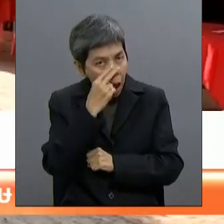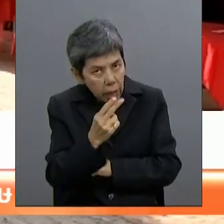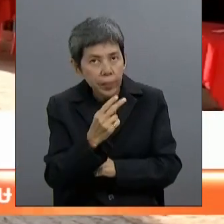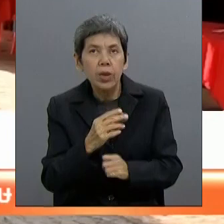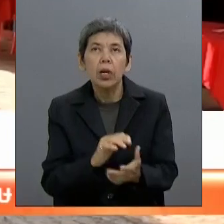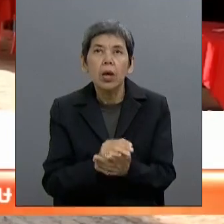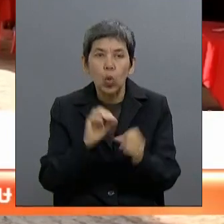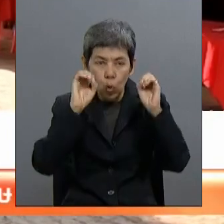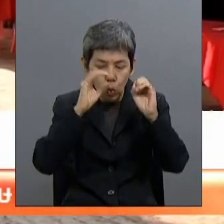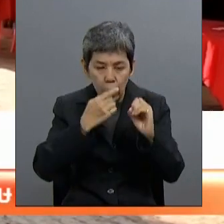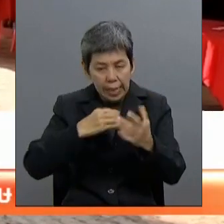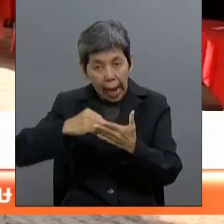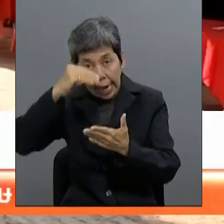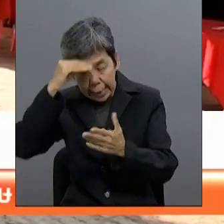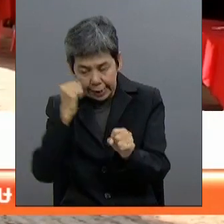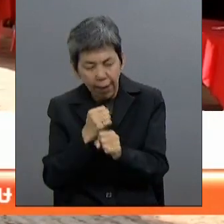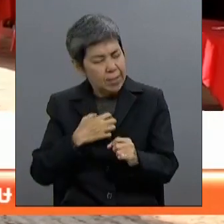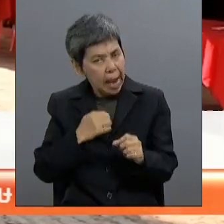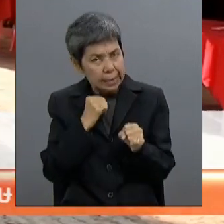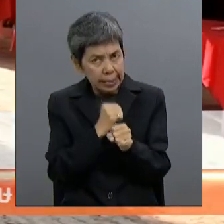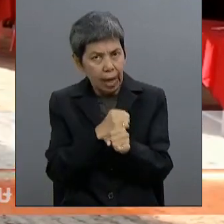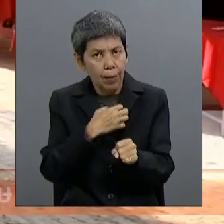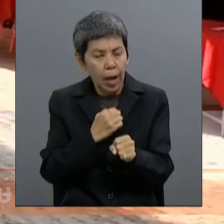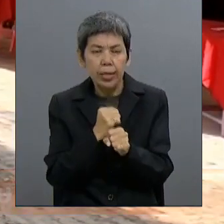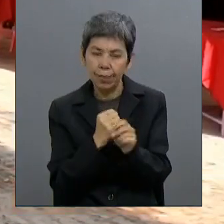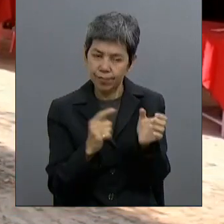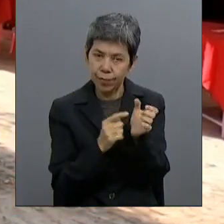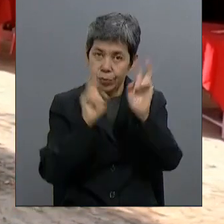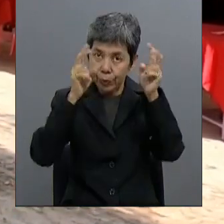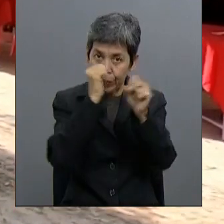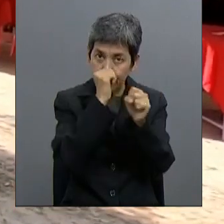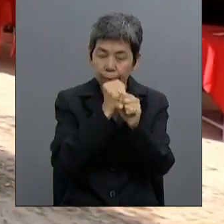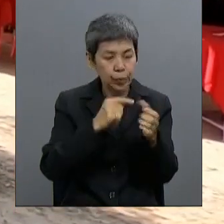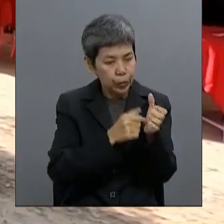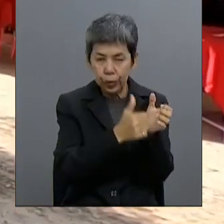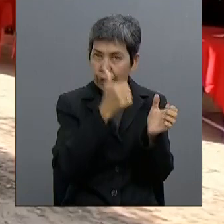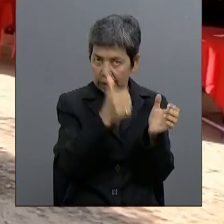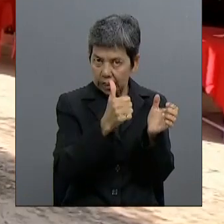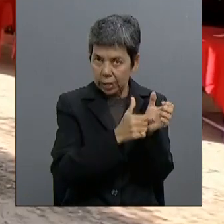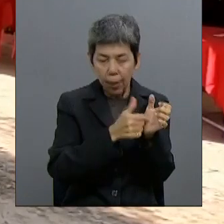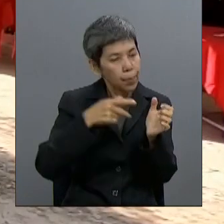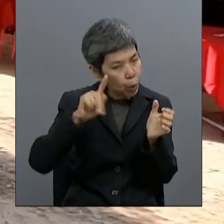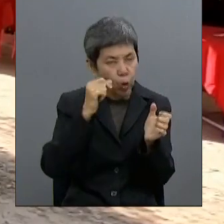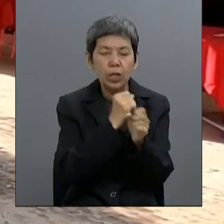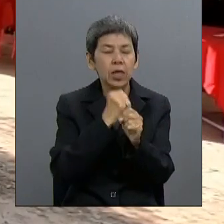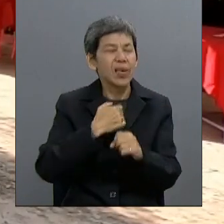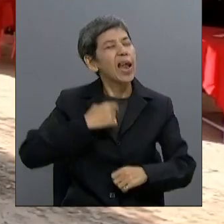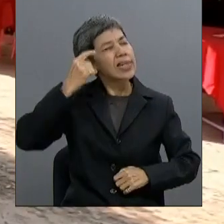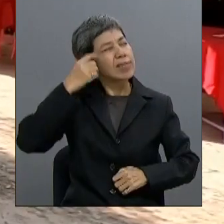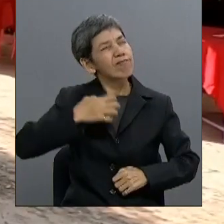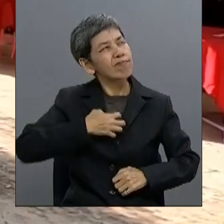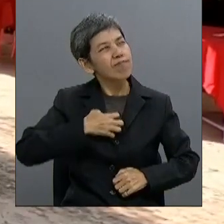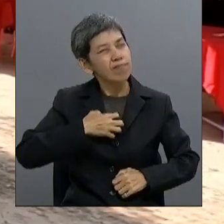ตั้งใจของครูแล้วก็นักเรียนในการที่จะพยายามสร้างสื่อที่มันดีนะครับที่มันสร้างสรรค์ความคาดหวังแล้ว